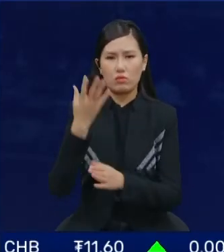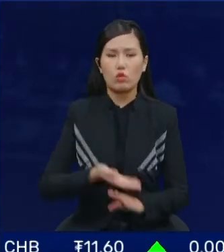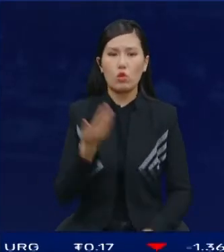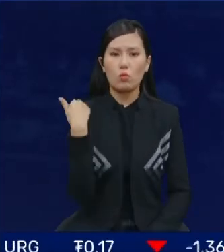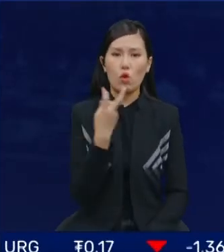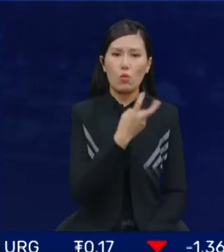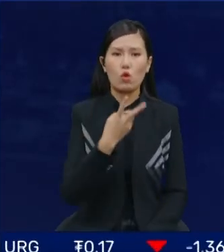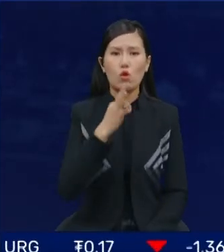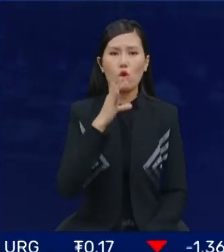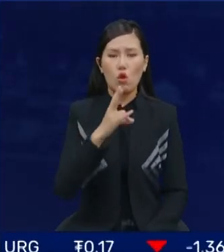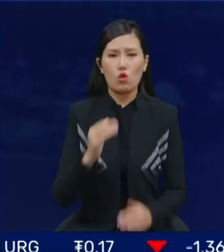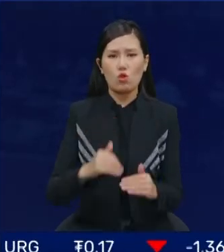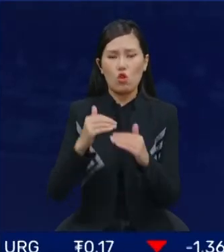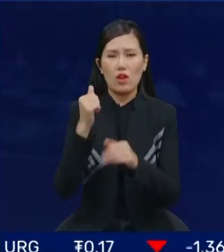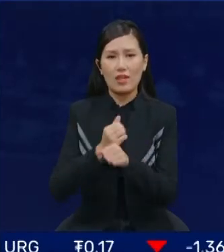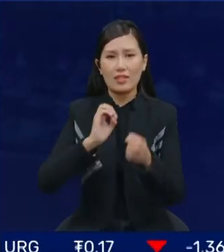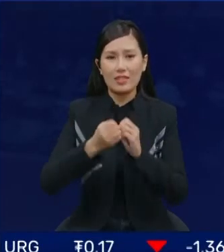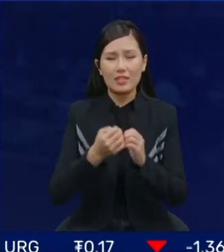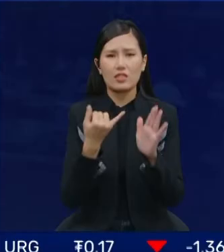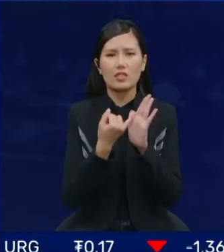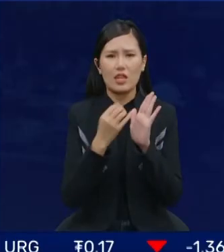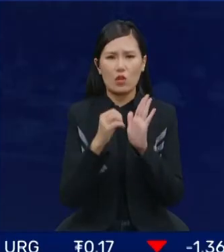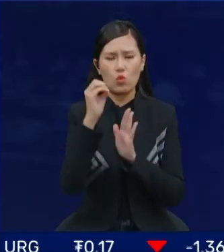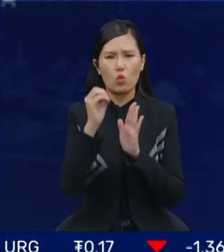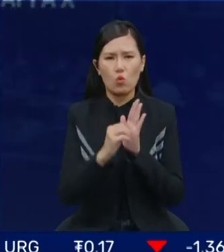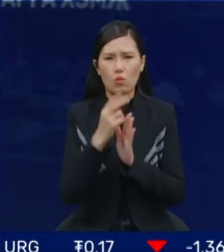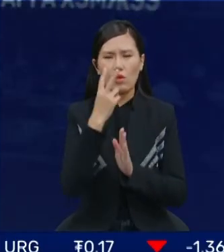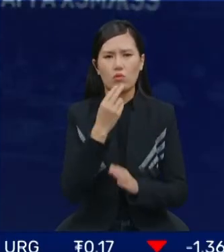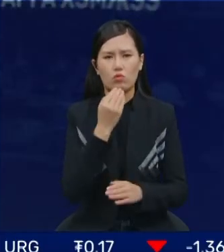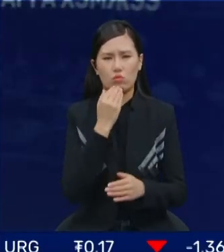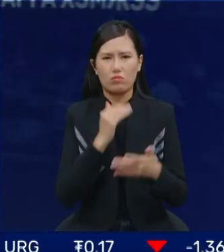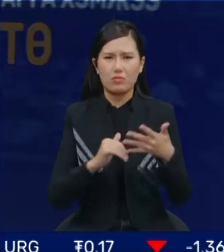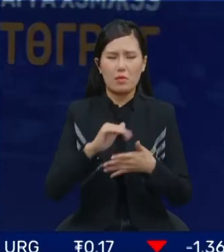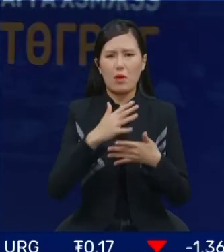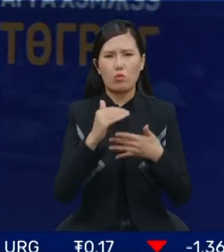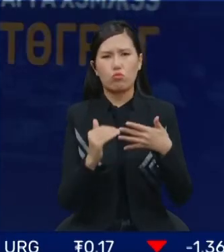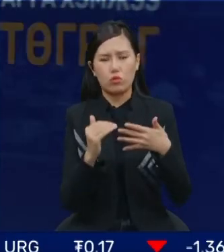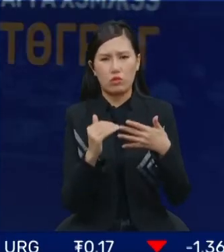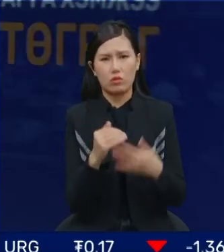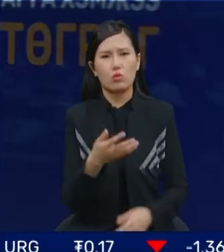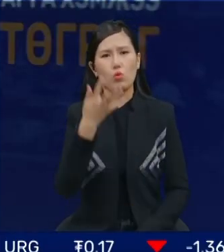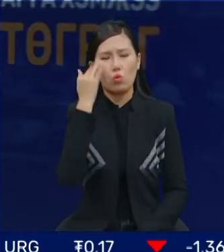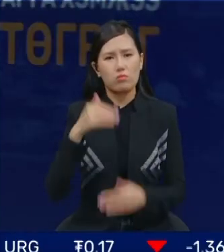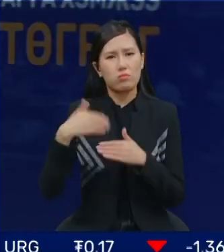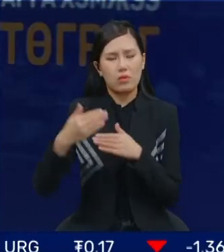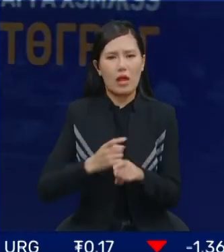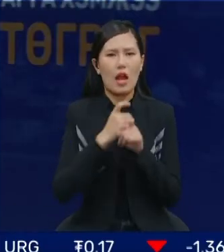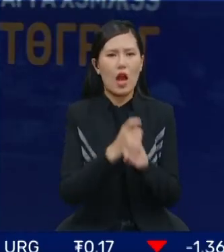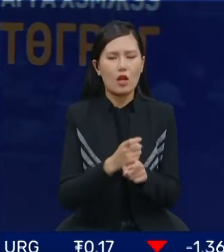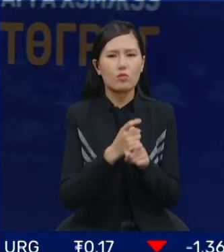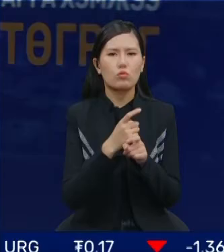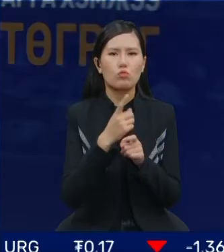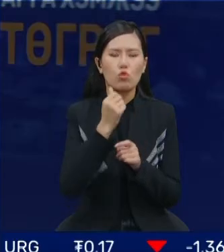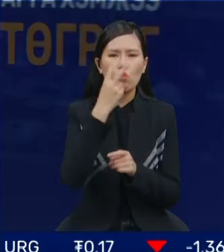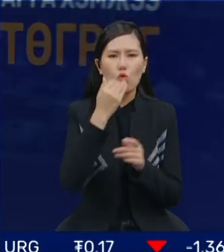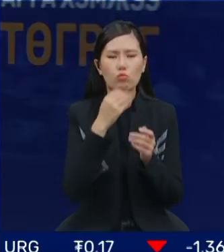хөгжлийн үндсэн чиглэлийн хэрэгжилт дөнгөж 60% байгааг тодорхойлжээ. Цаашид та халамж тэтгэмжийг нэмж улсын хурлын гишүүдтэй тэрбумаар